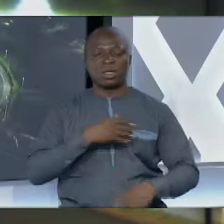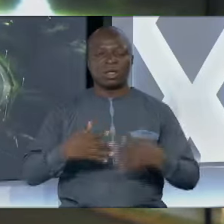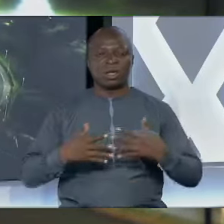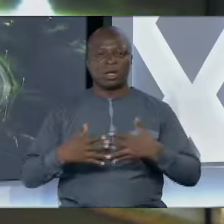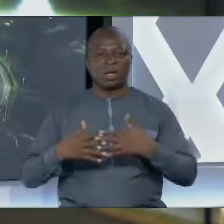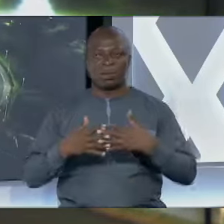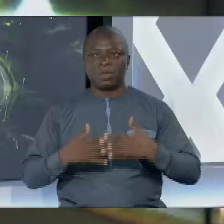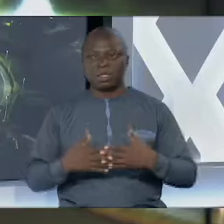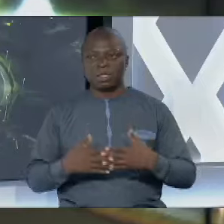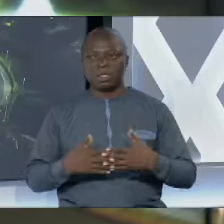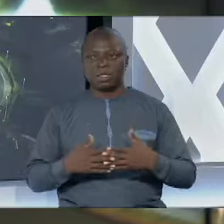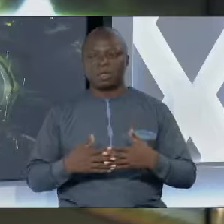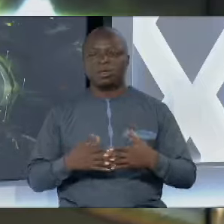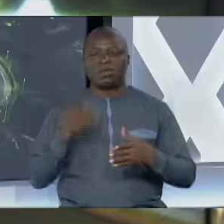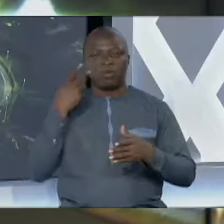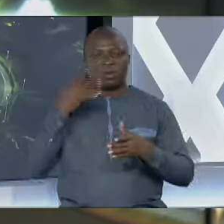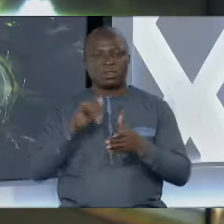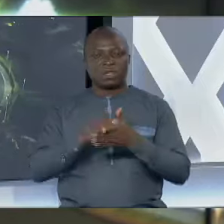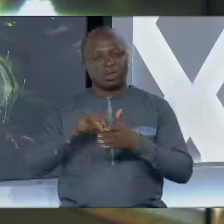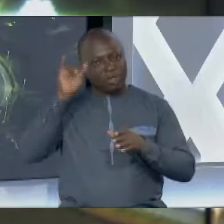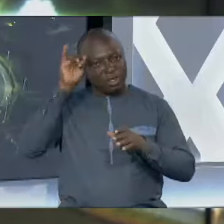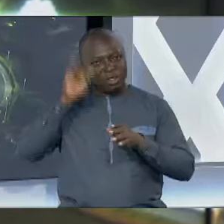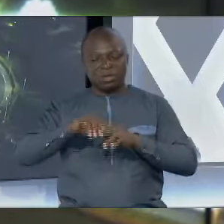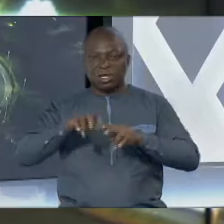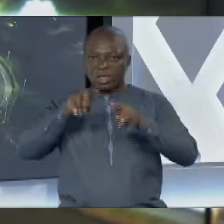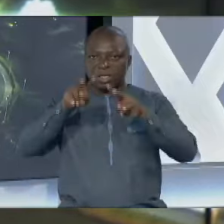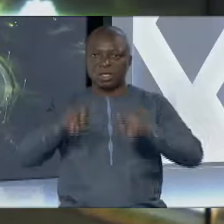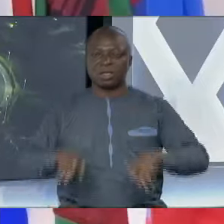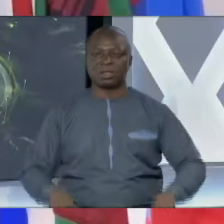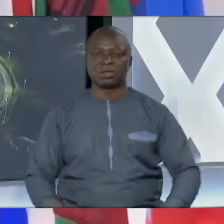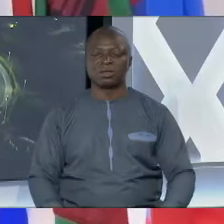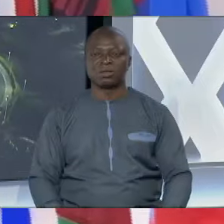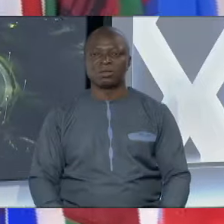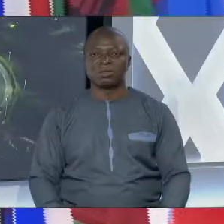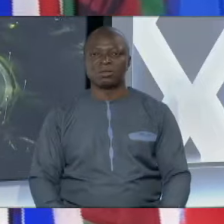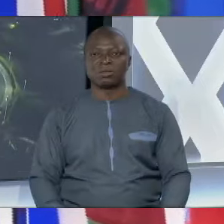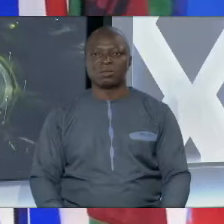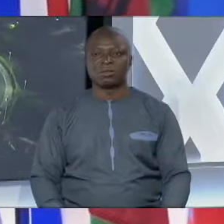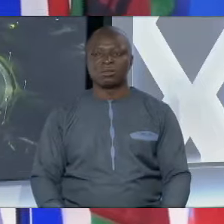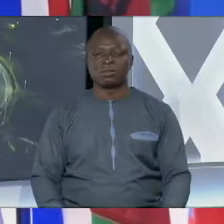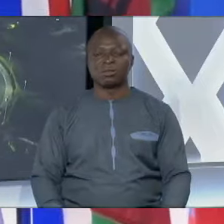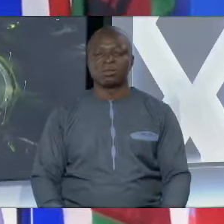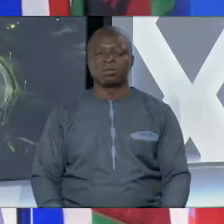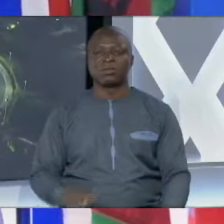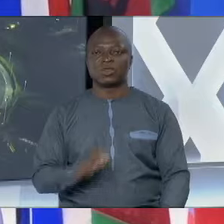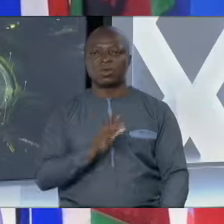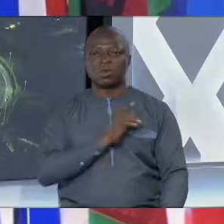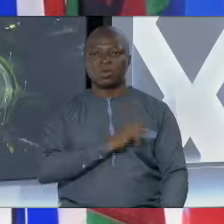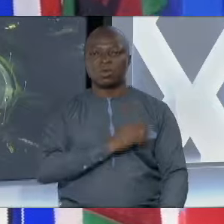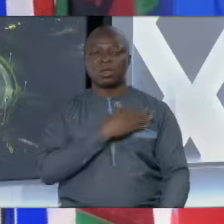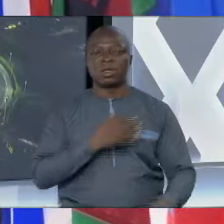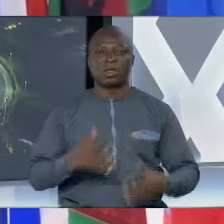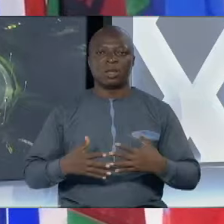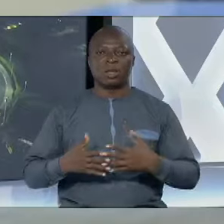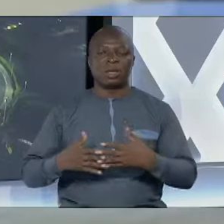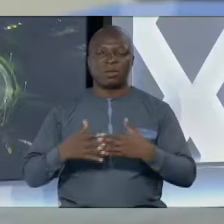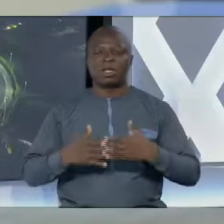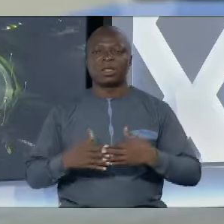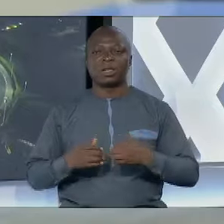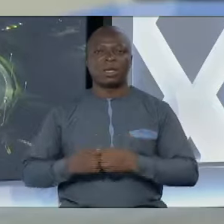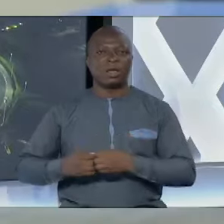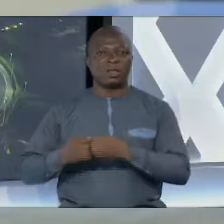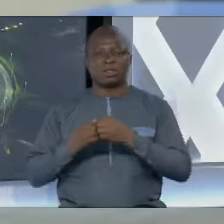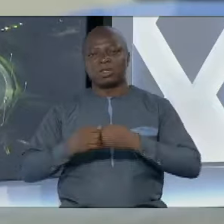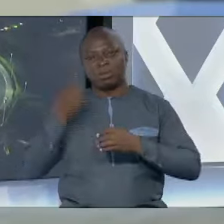États-Unis d'Amérique. Voyons cela avec Dodo Waré. Le Togo et les États-Unis, ensemble